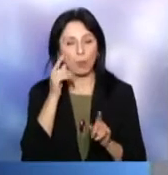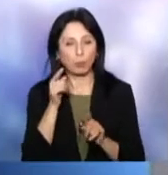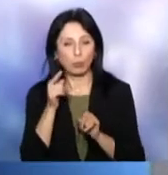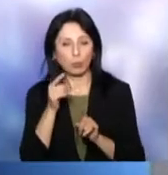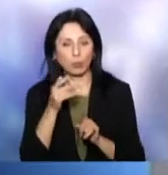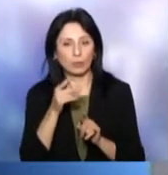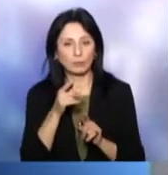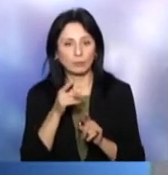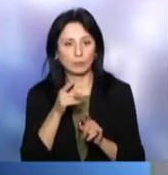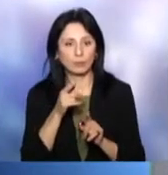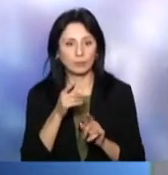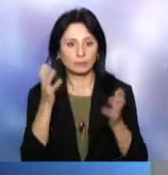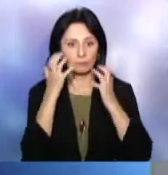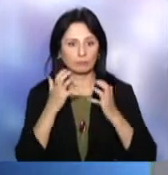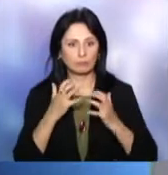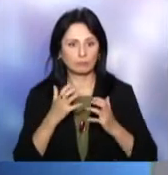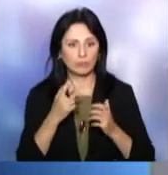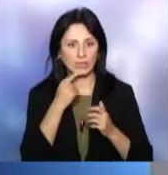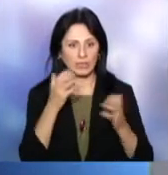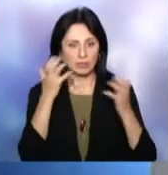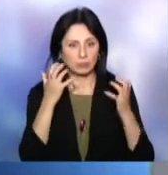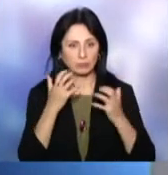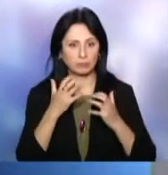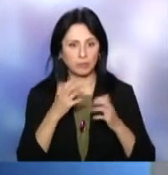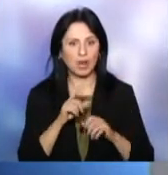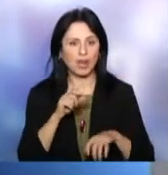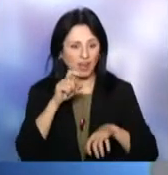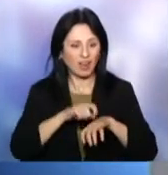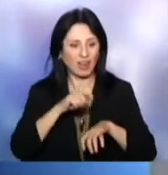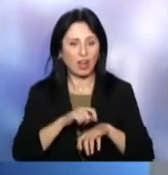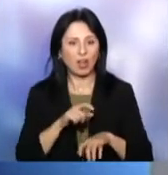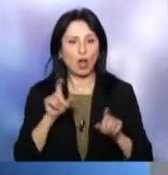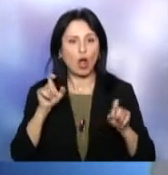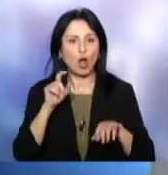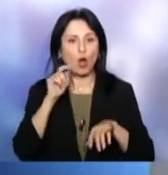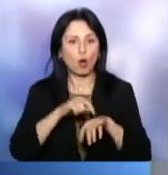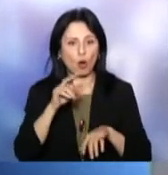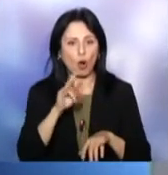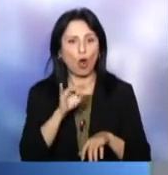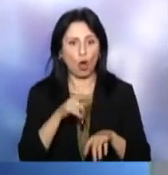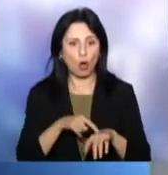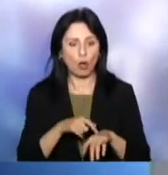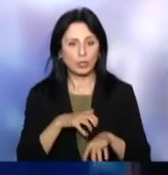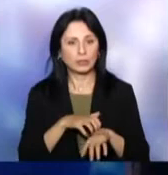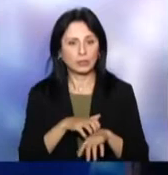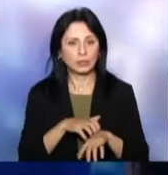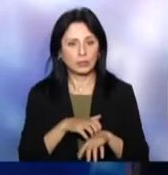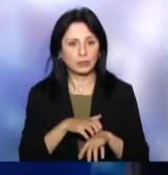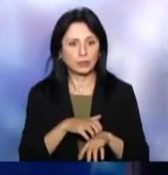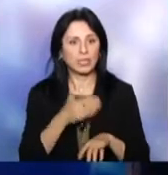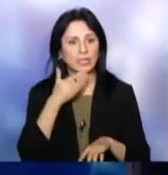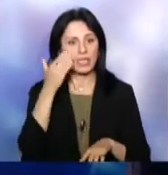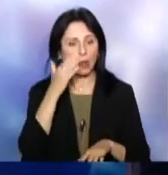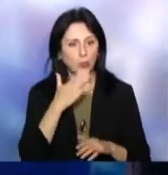კი დადგება, გამომაყრის თითლად, თითქოს კოხოსნაკვენს გავს, მაგრამ არ არის კოხოსნაკვენი და მექავება. ეს